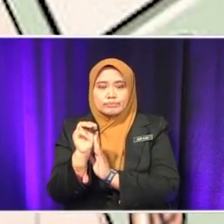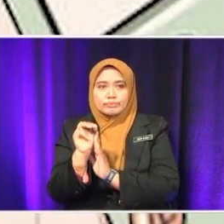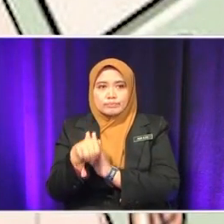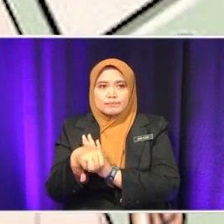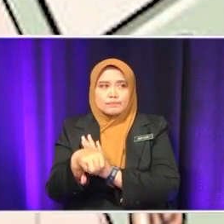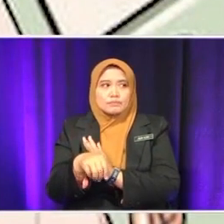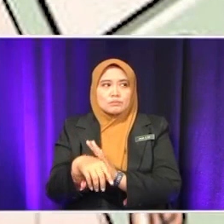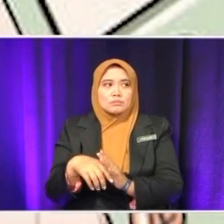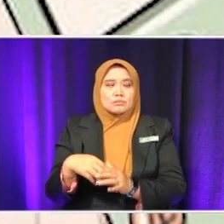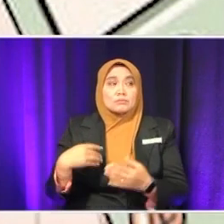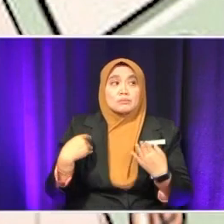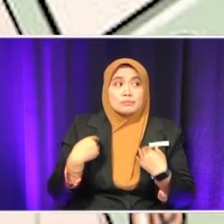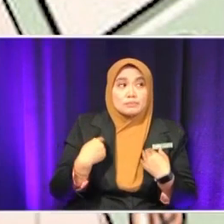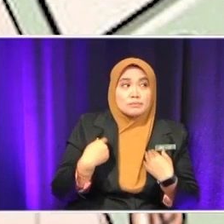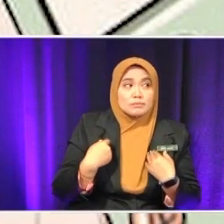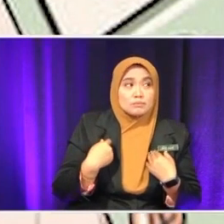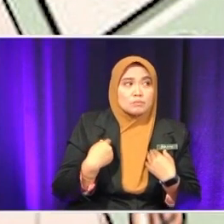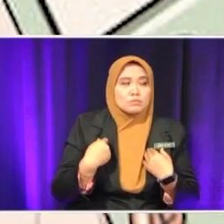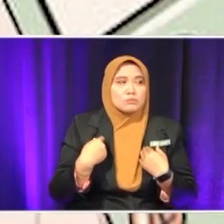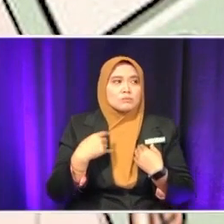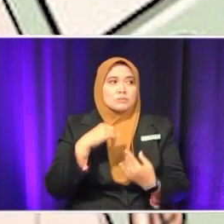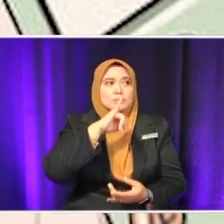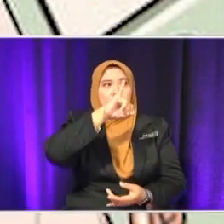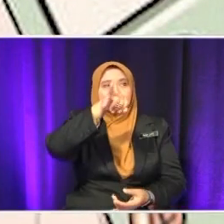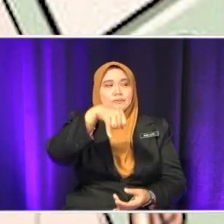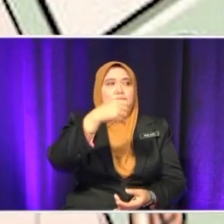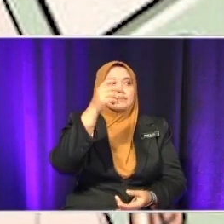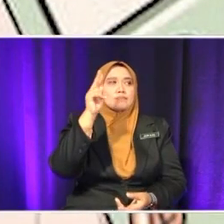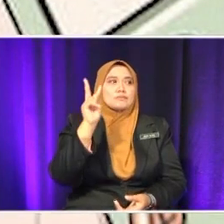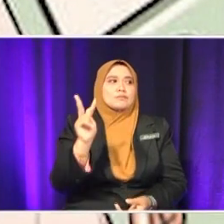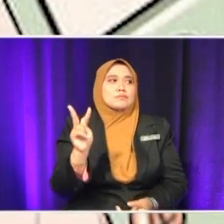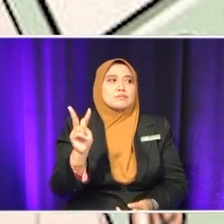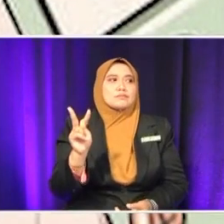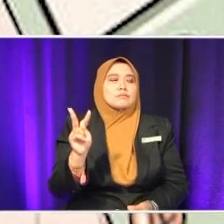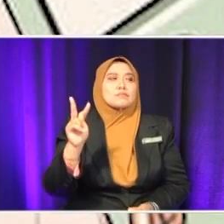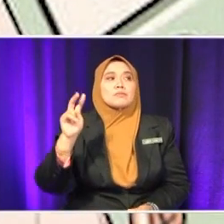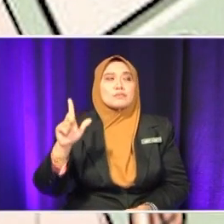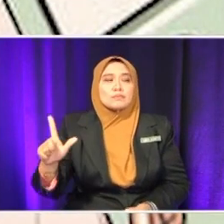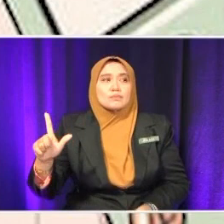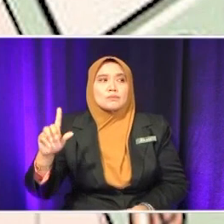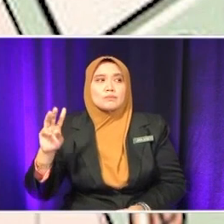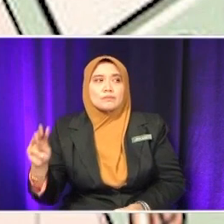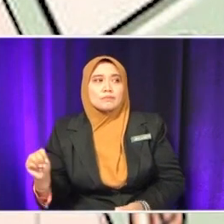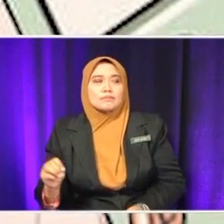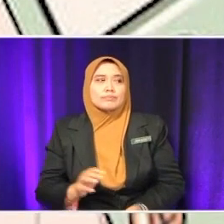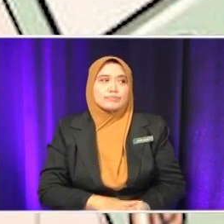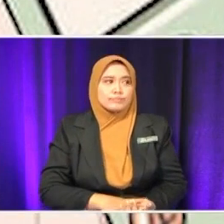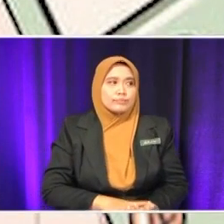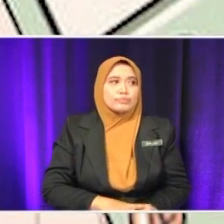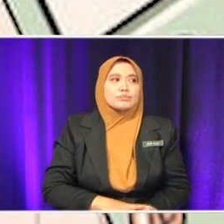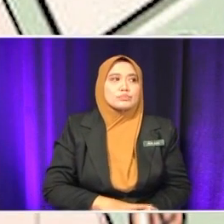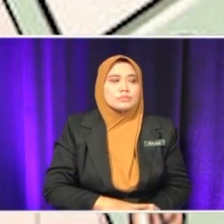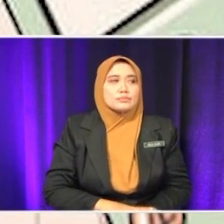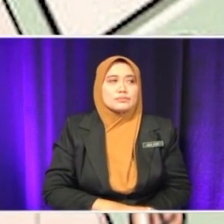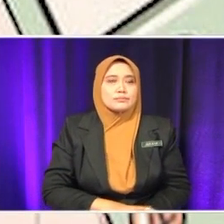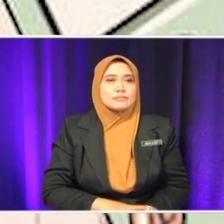Dari J pergi K atau pergi L atau last sekali pergi M. Dari J pergi K, lepas tu pergi L, lepas